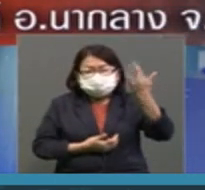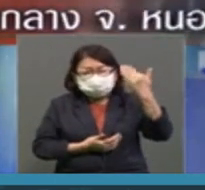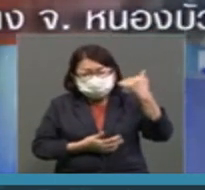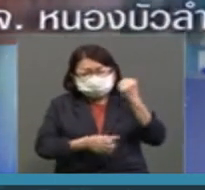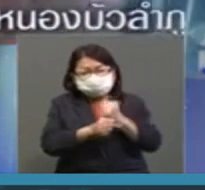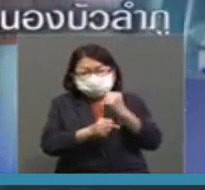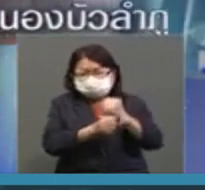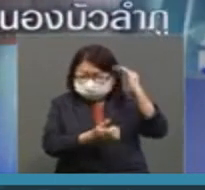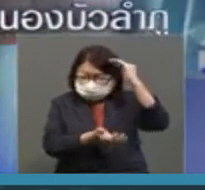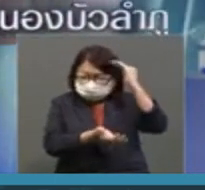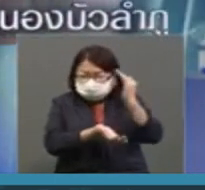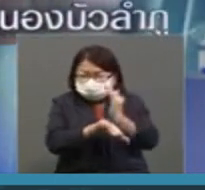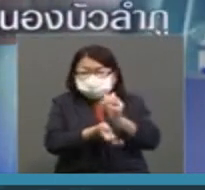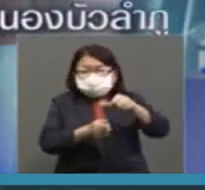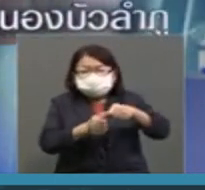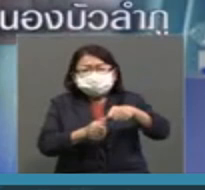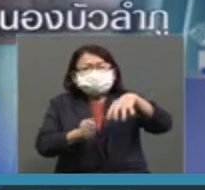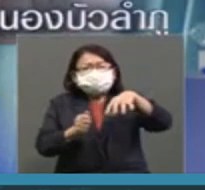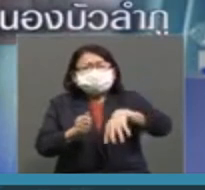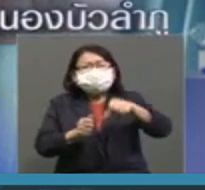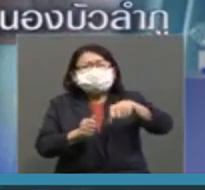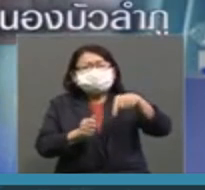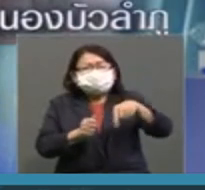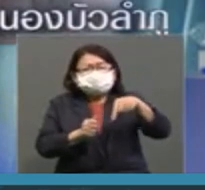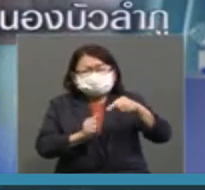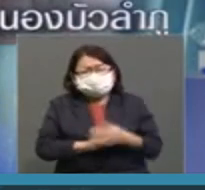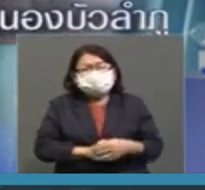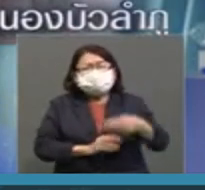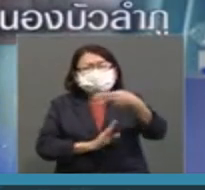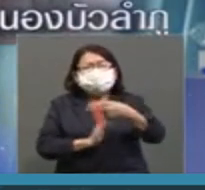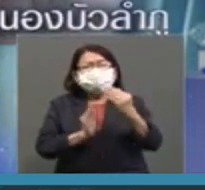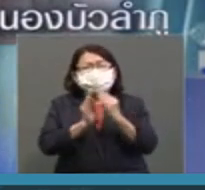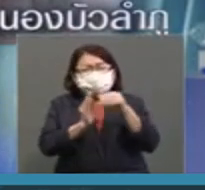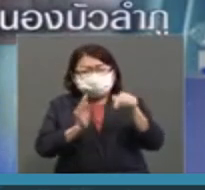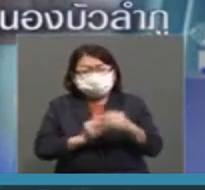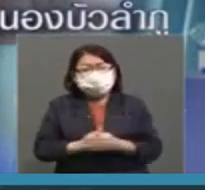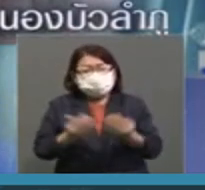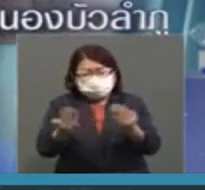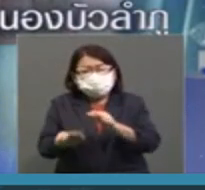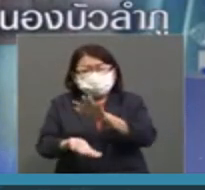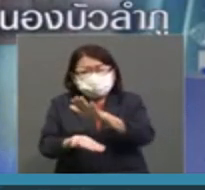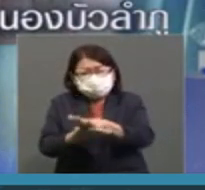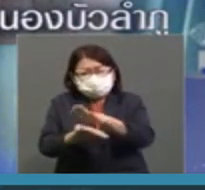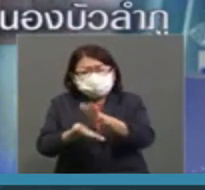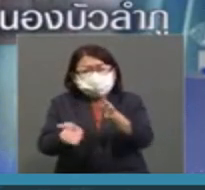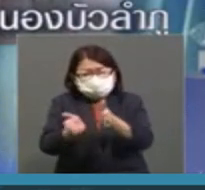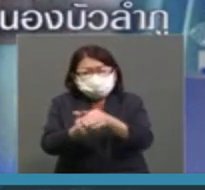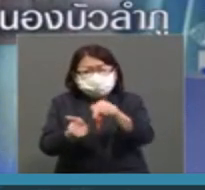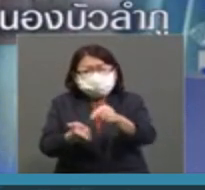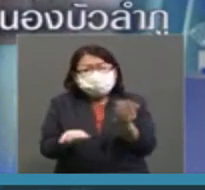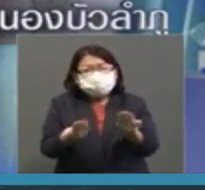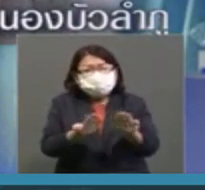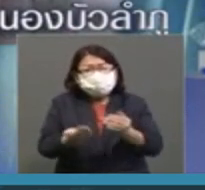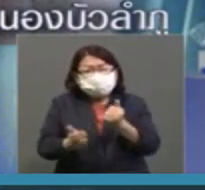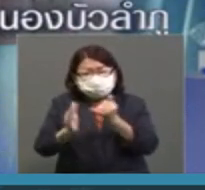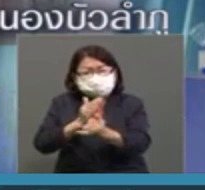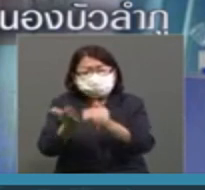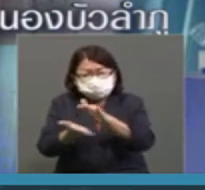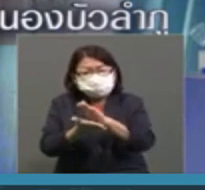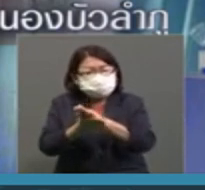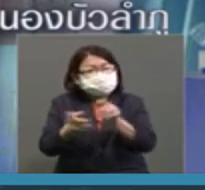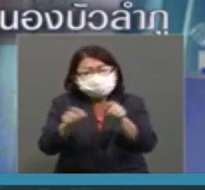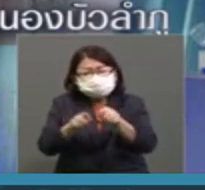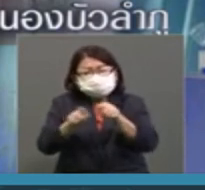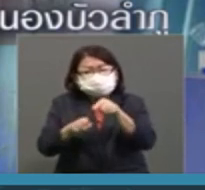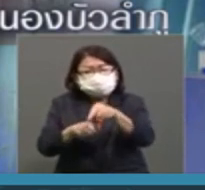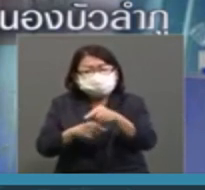เข้มงวดสังเกตและเฝ้าระวังบุคคลแปลกหน้าที่เดินทางเข้ามาในสถานศึกษาเพื่อความปลอดภัยของนักเรียนและครูหน่วยง